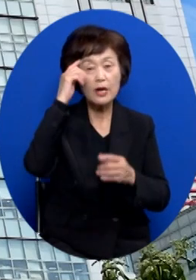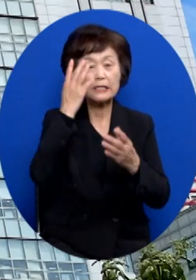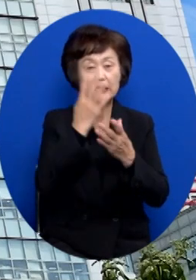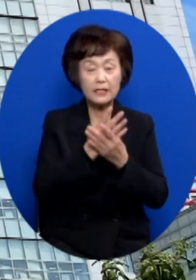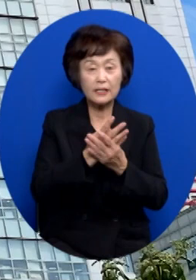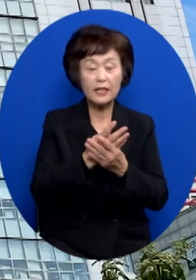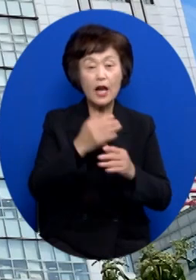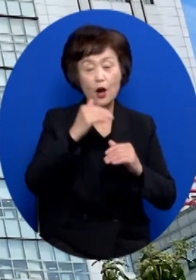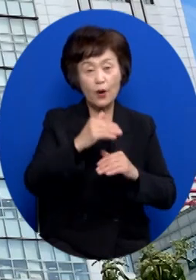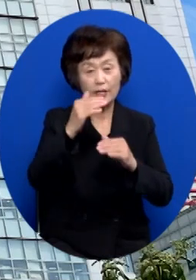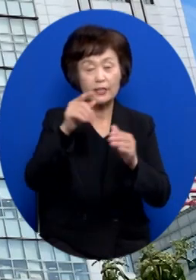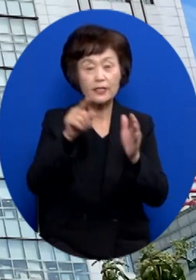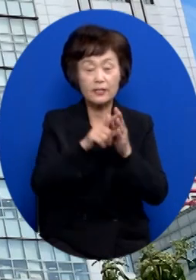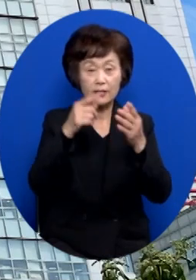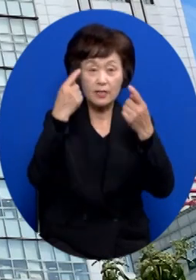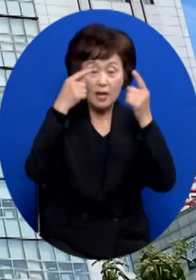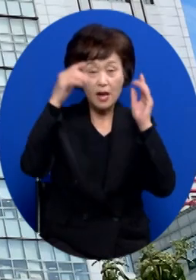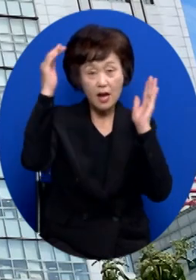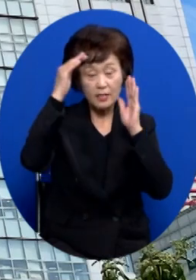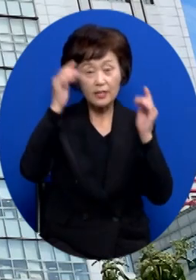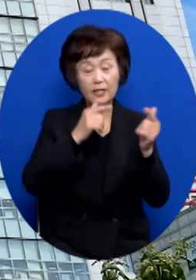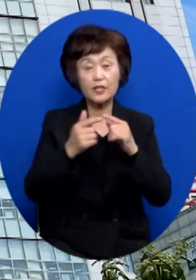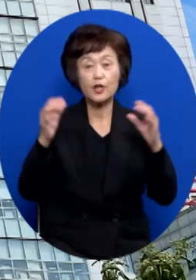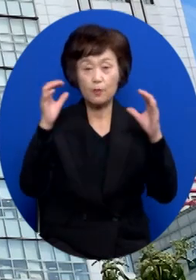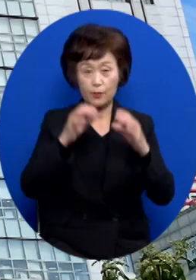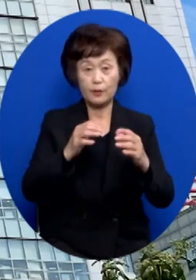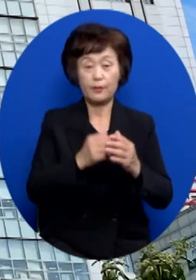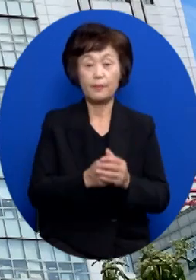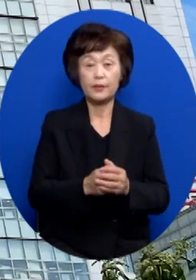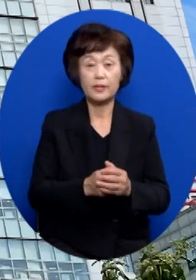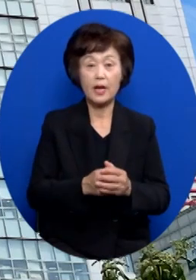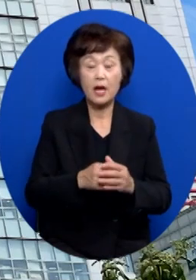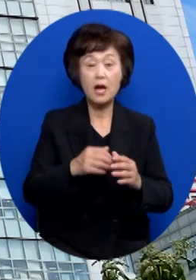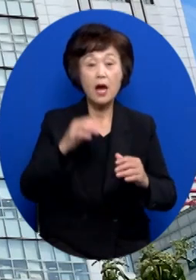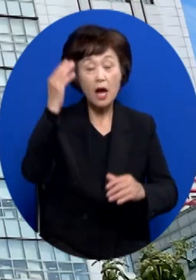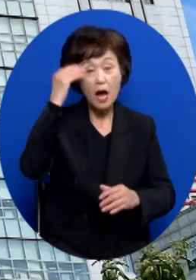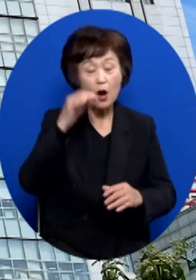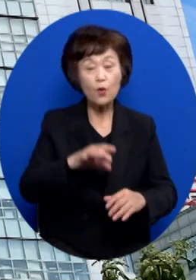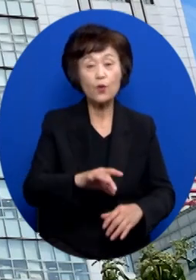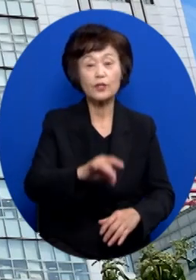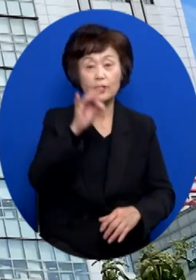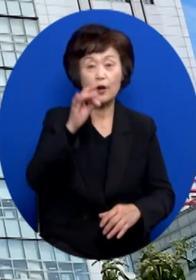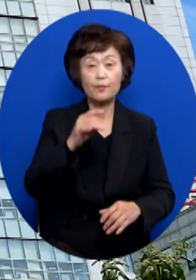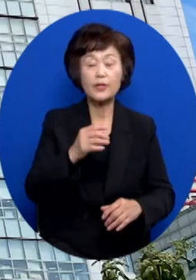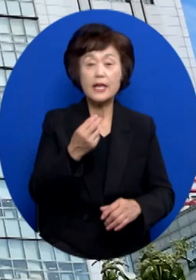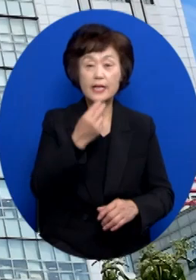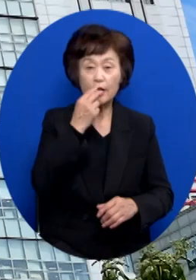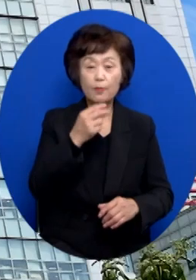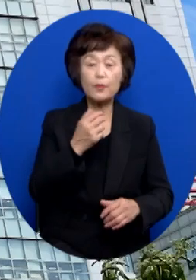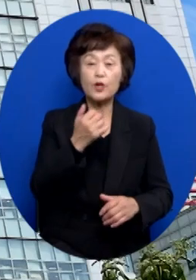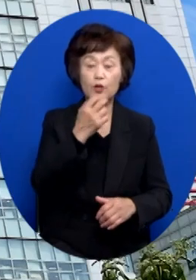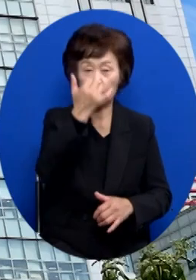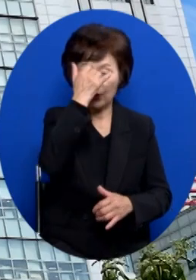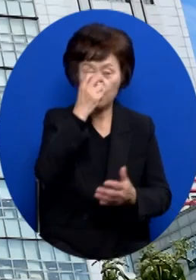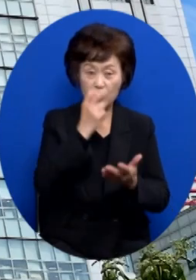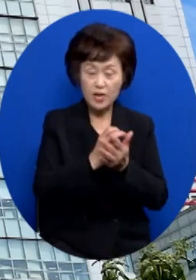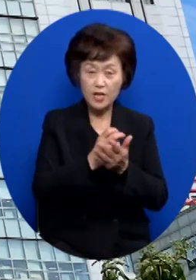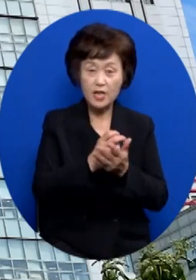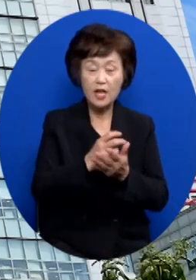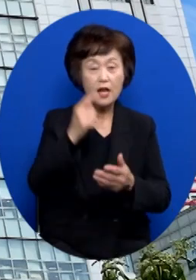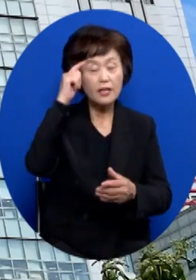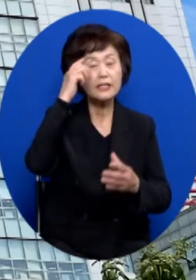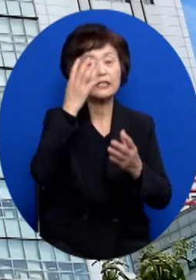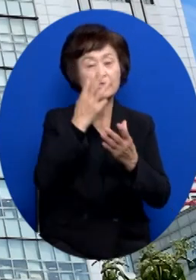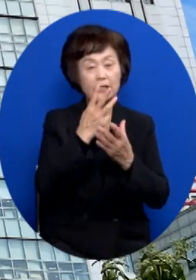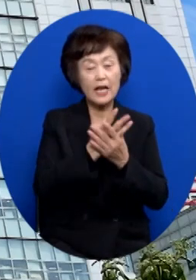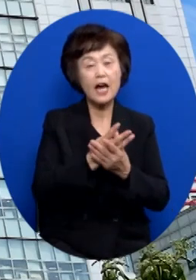모집합니다. 기독교 생명윤리와 전인치료는 국내 최초의 기독 생명윤리 석사과정입니다. 석사과정에서는